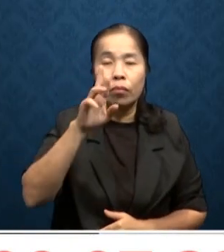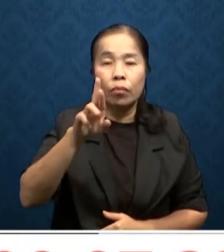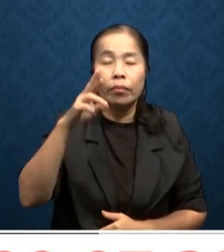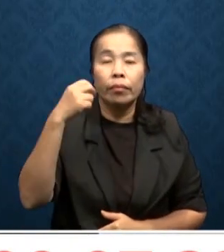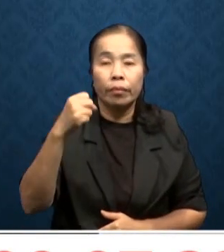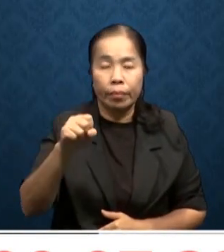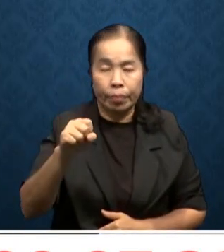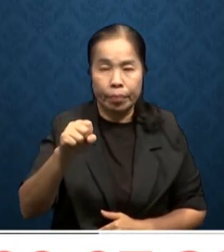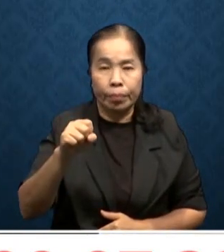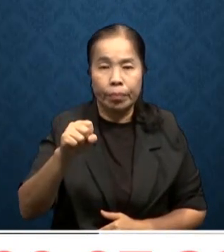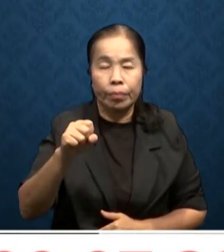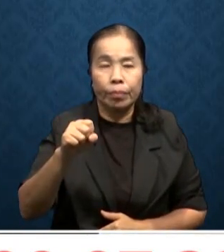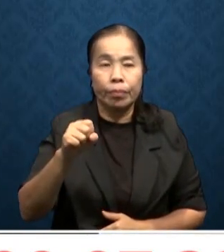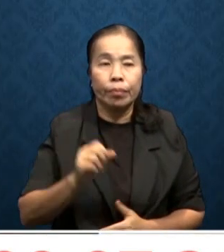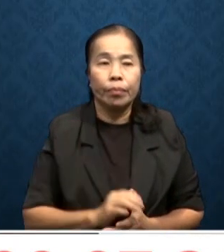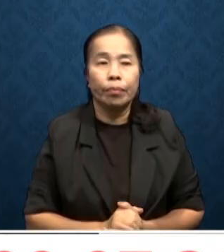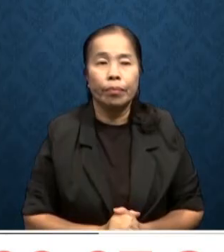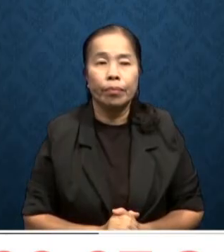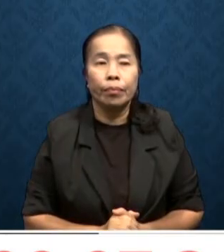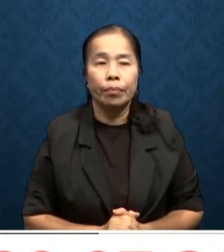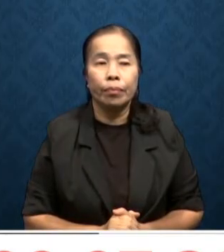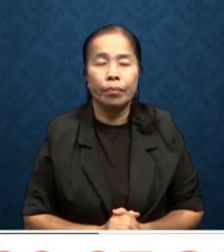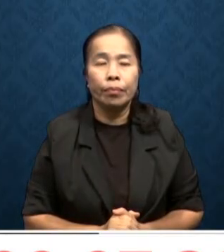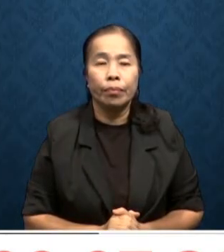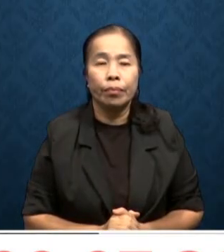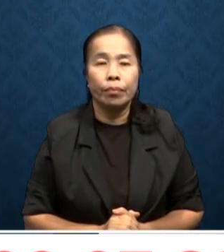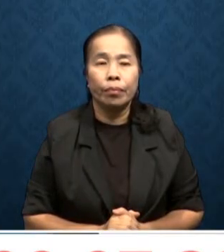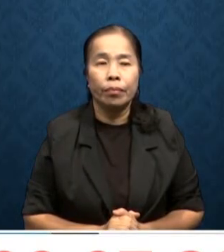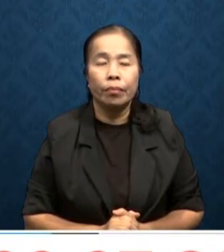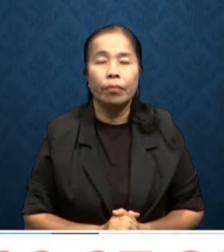stylistateพชธก้าว เจ้าอยู่หัว